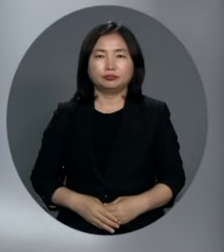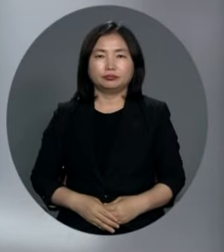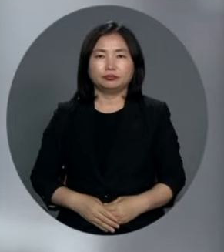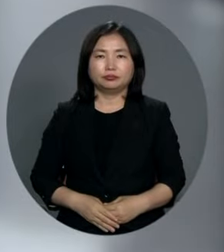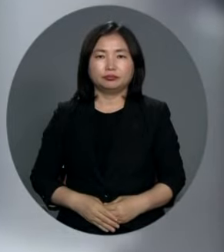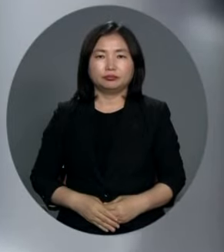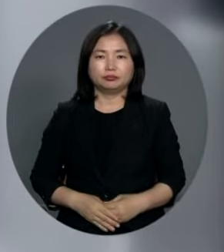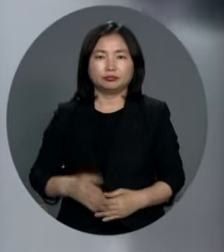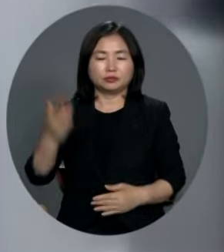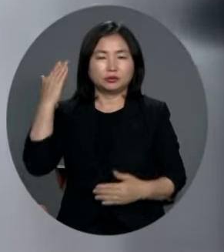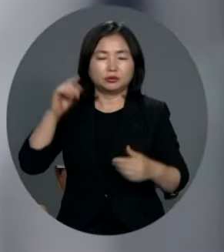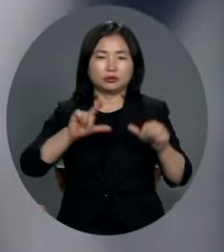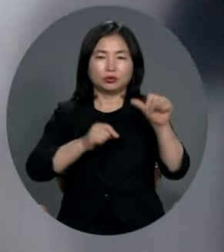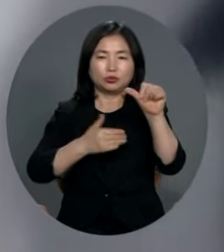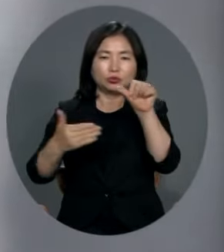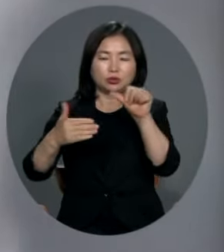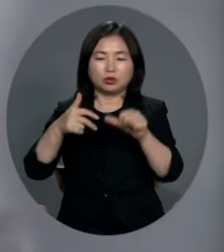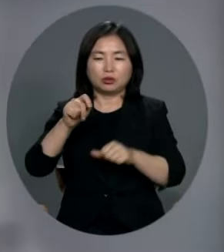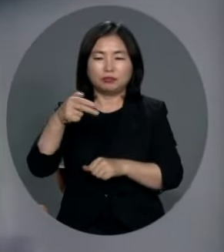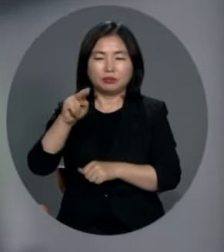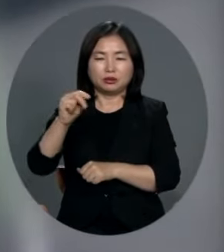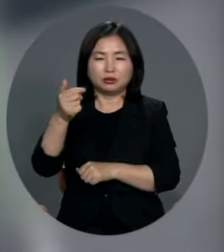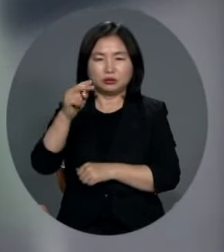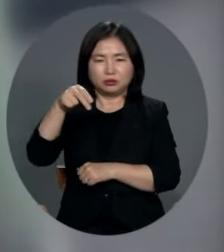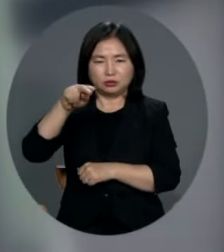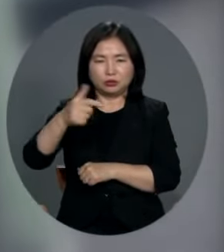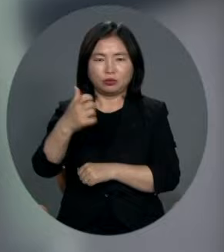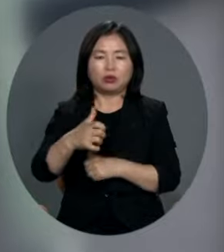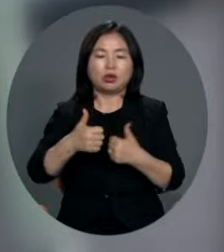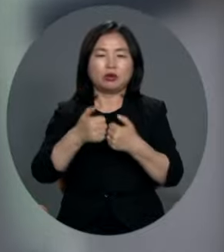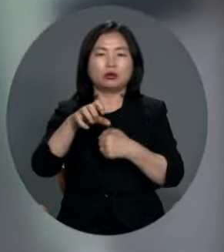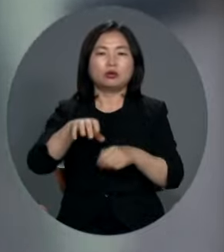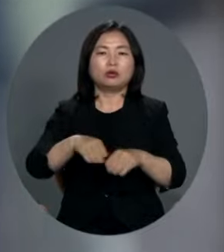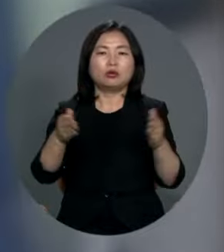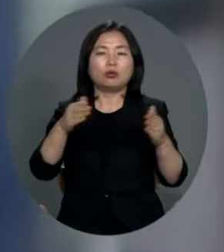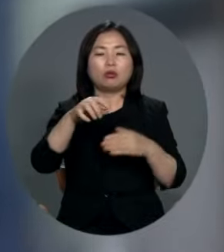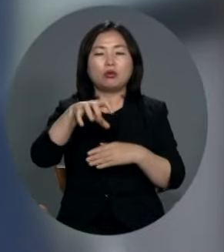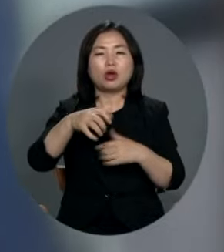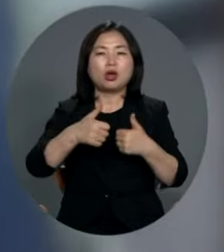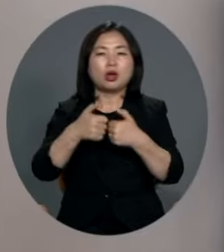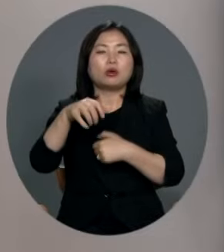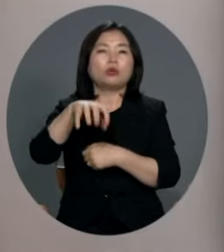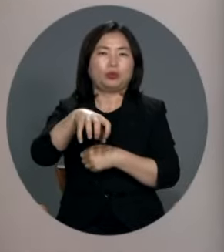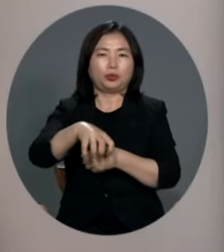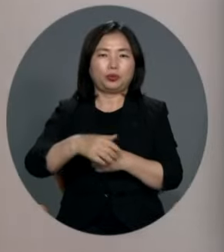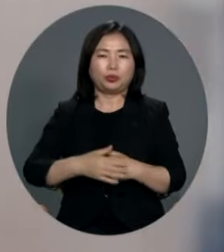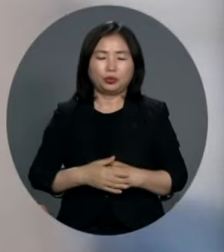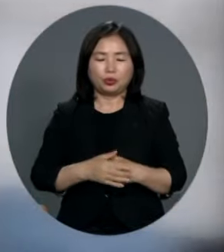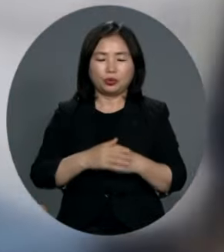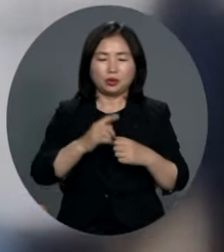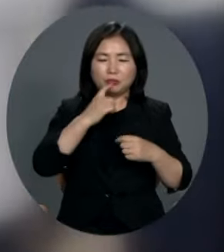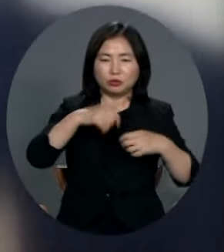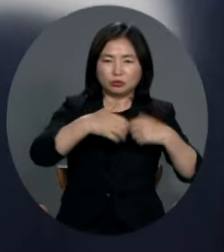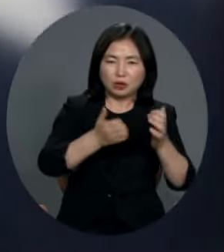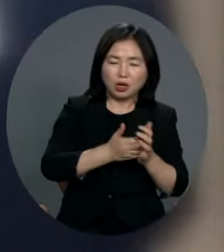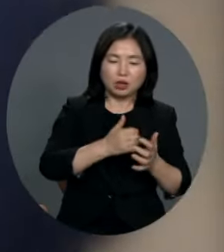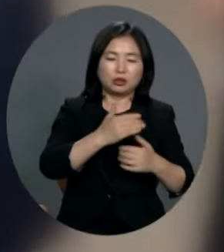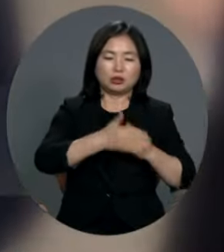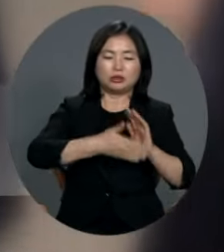지난 9일 대구 컨벤션 뷰로 해산 총회가 열린 엑스코 회의장 입입니다 한당